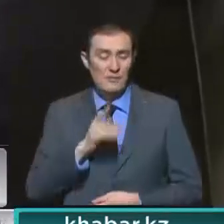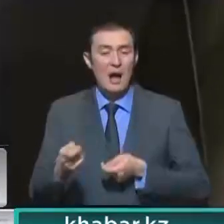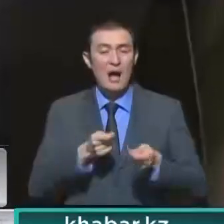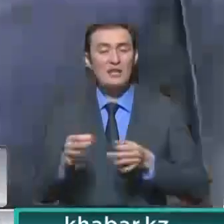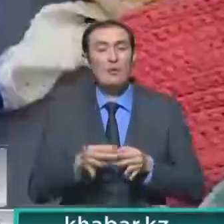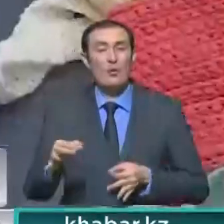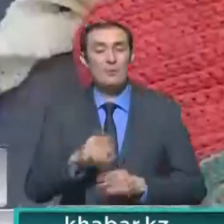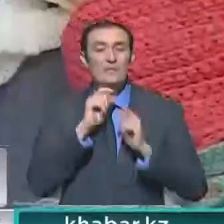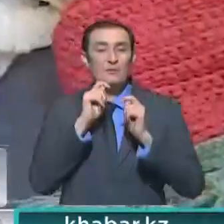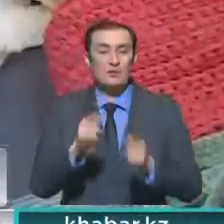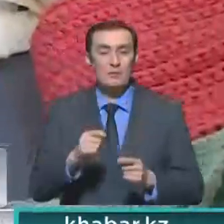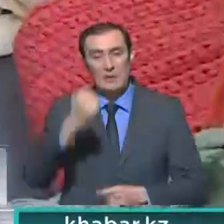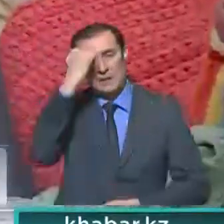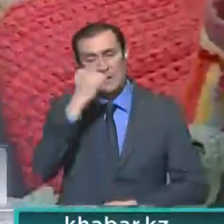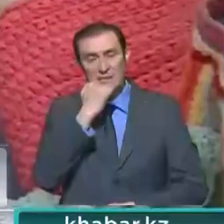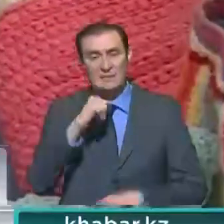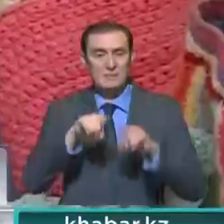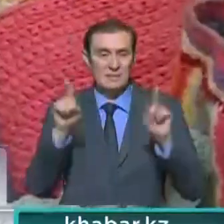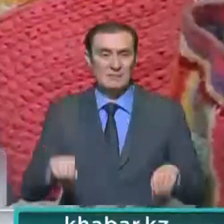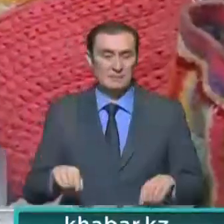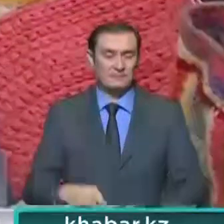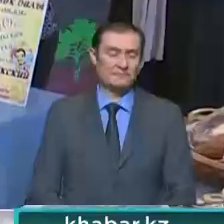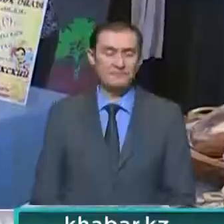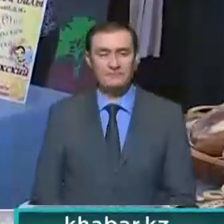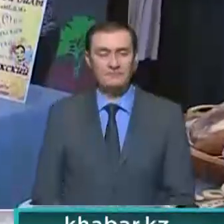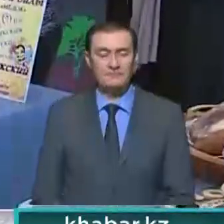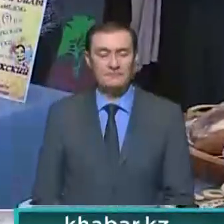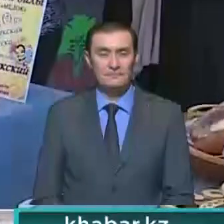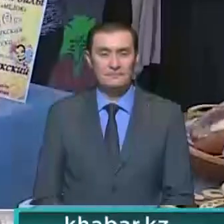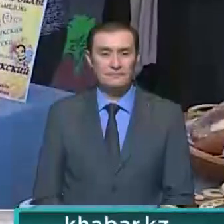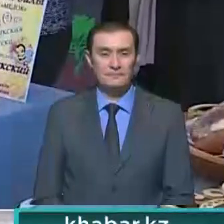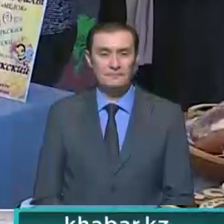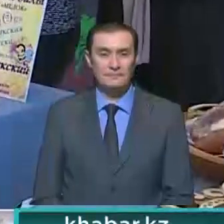области вручил благодарственные письма. Наталья Салькова, Айнадин Молдабеков, Актобе, Хабар.